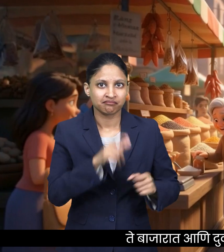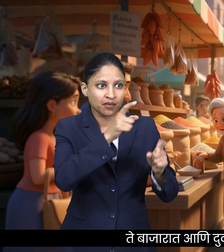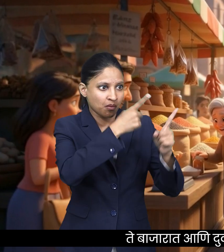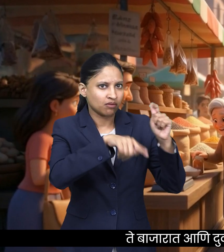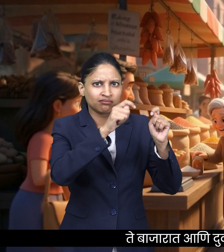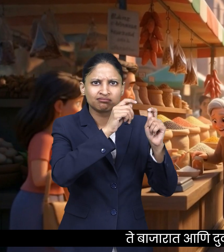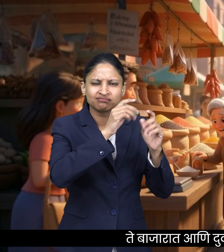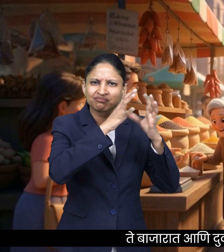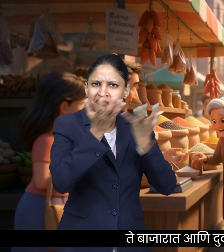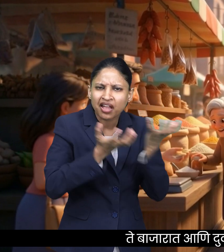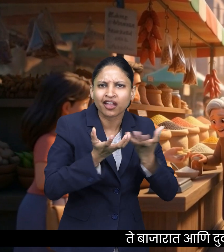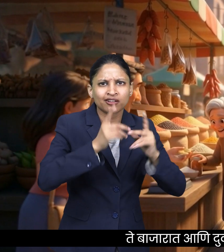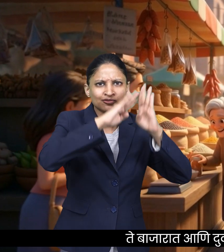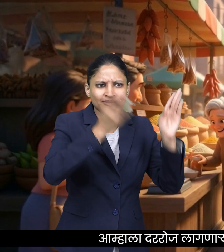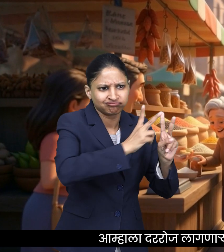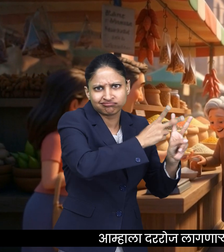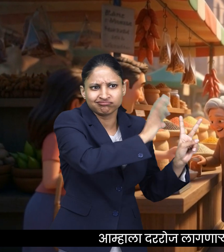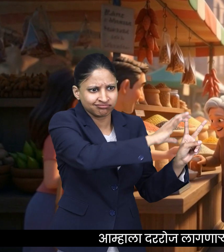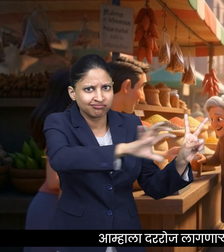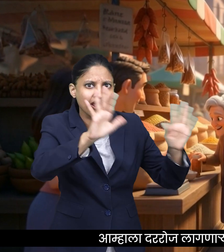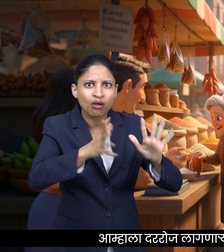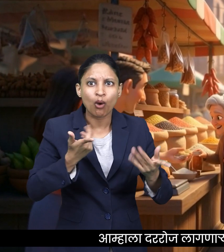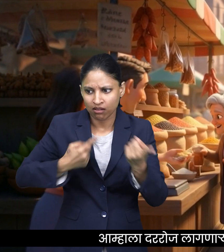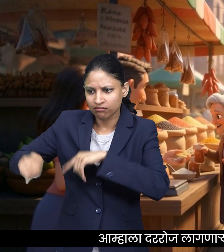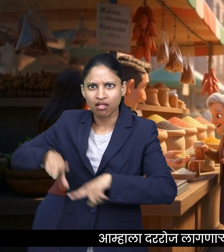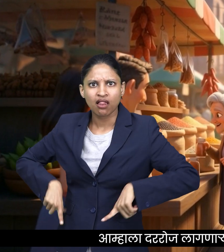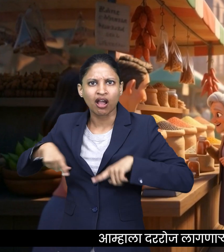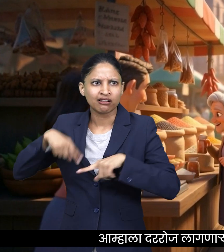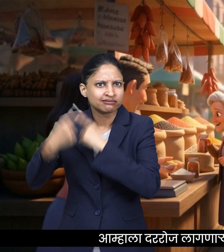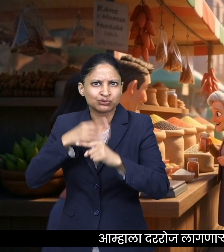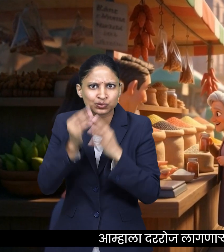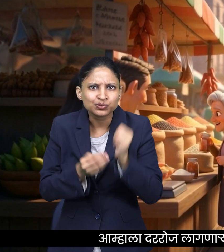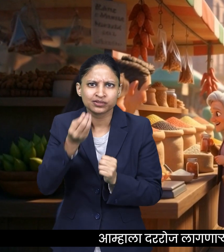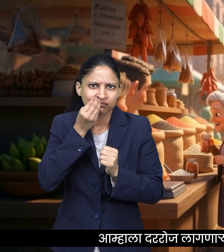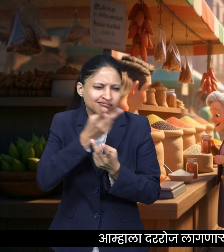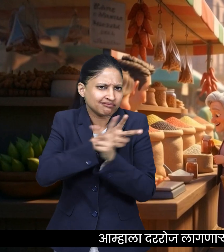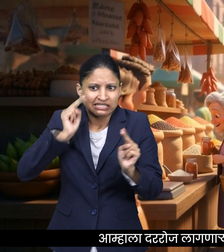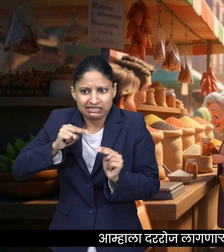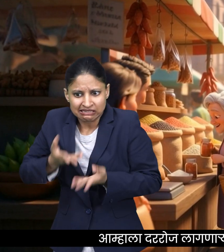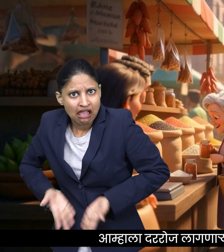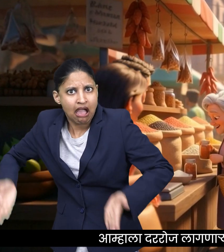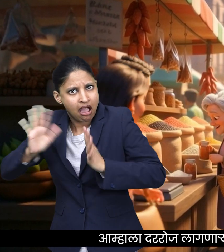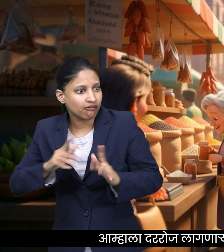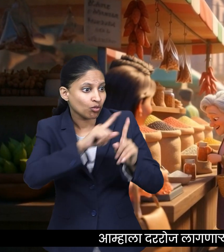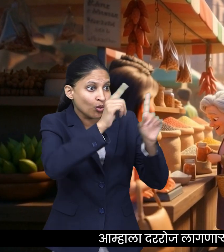ते बाजारात आणि दुकानांमध्ये काम करतात आणि आम्हाला दररोज लागणाऱ्या गोष्टी मिळवण्यास मदत